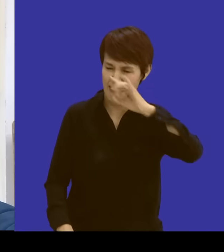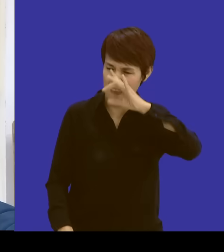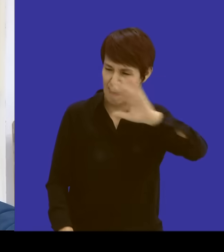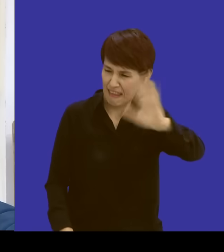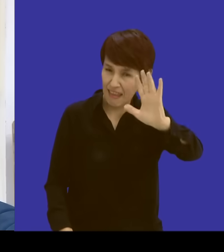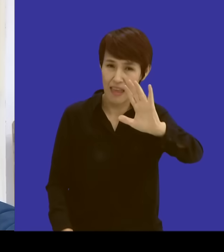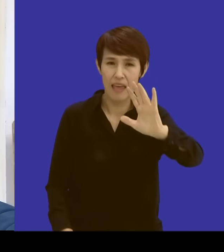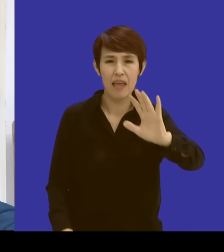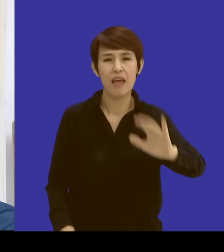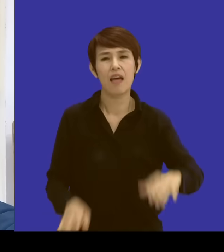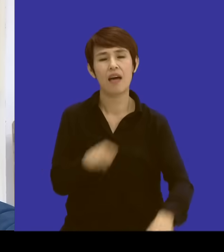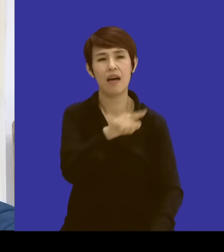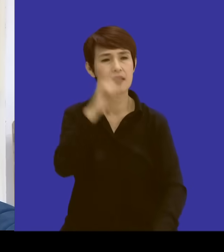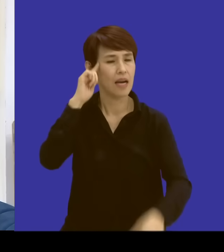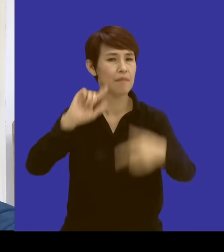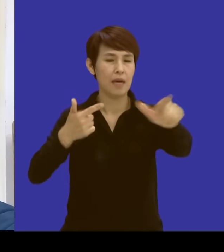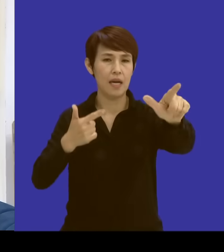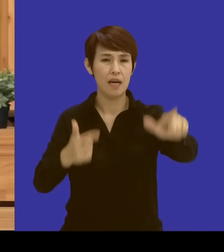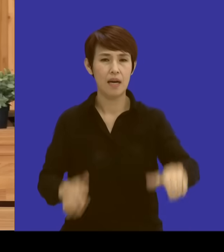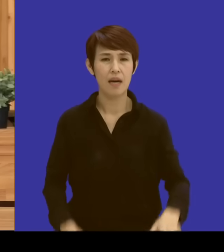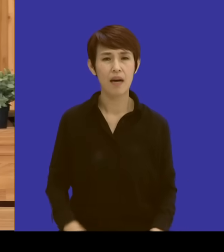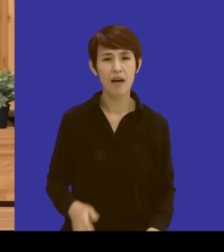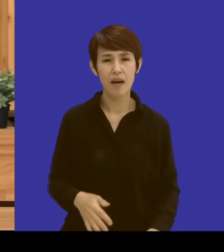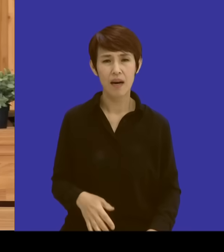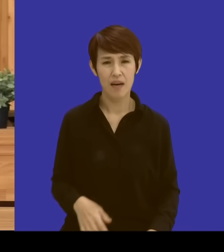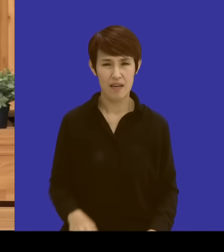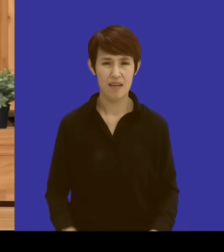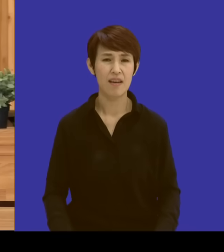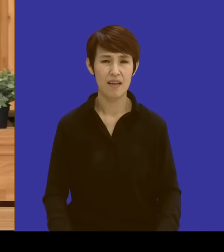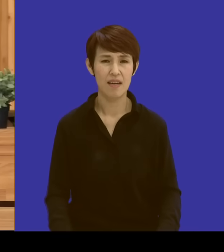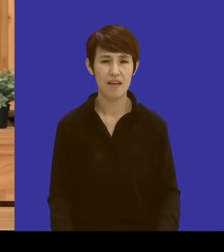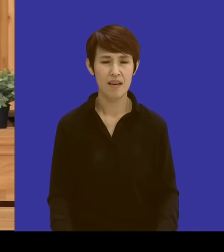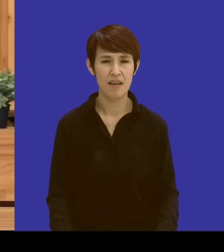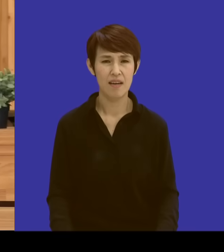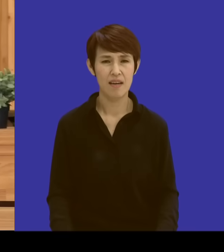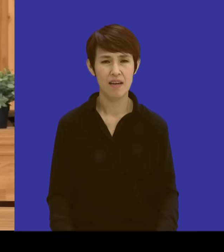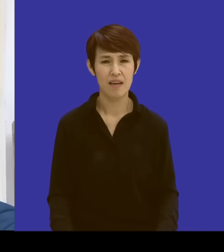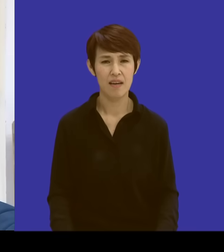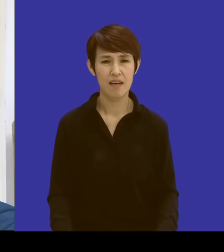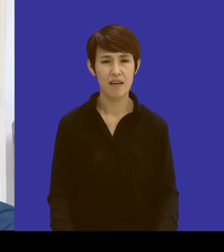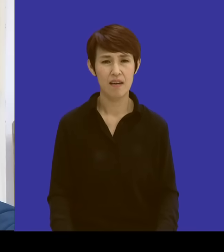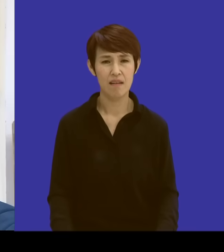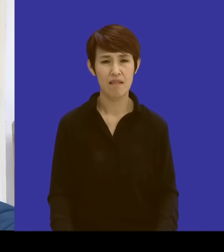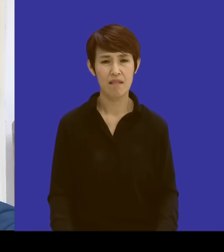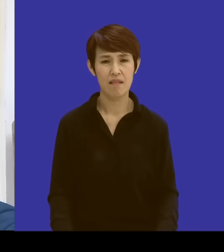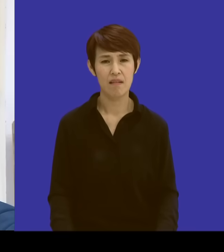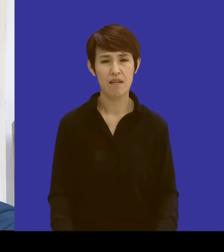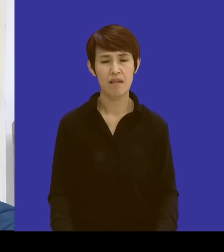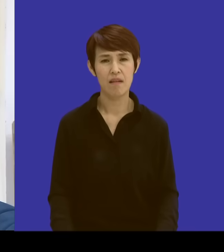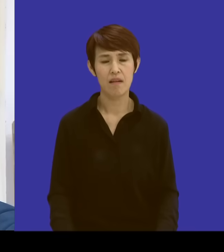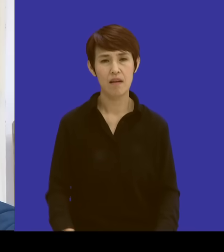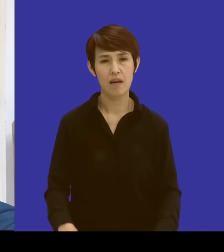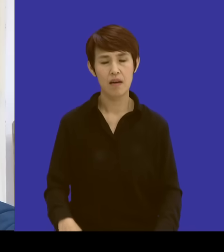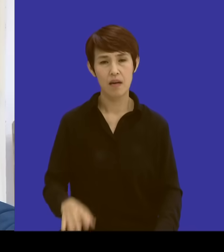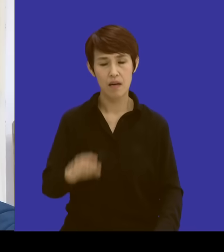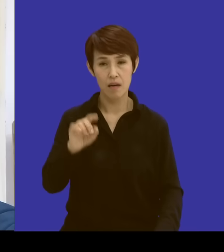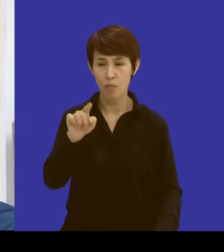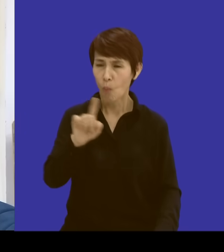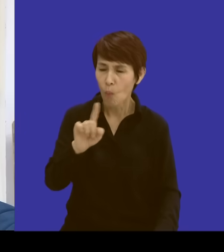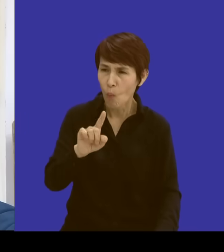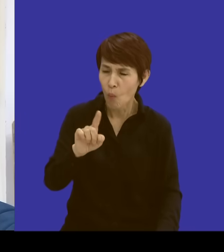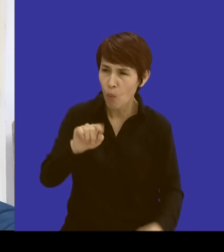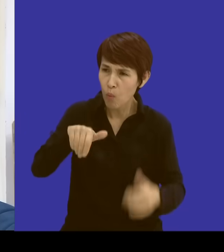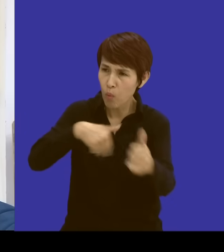어려서부터 생각했던 교회는 이렇게 싸워야 되는 거예요. 그렇죠. 서로, 그런데 전혀 다른 걸 본 거죠. 이거